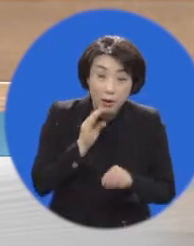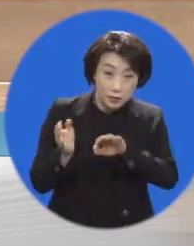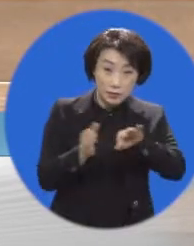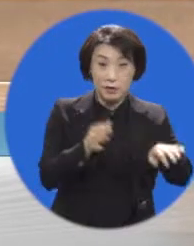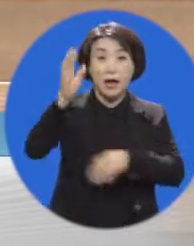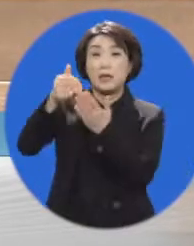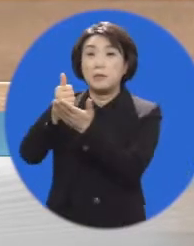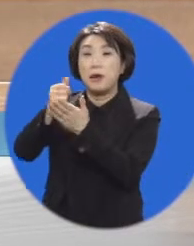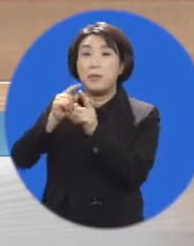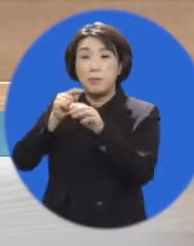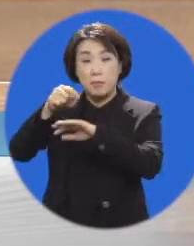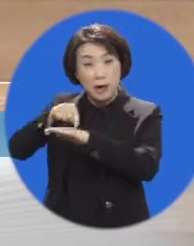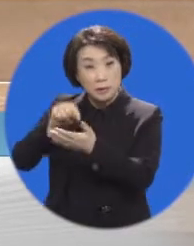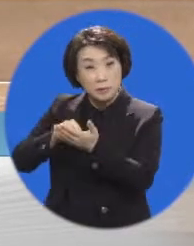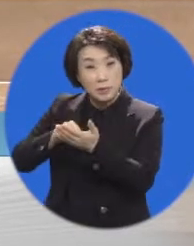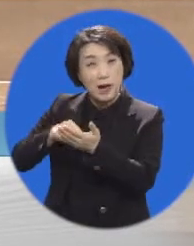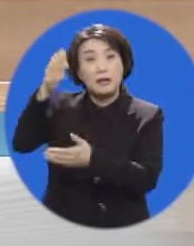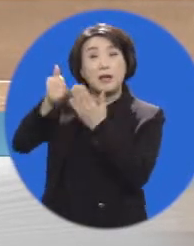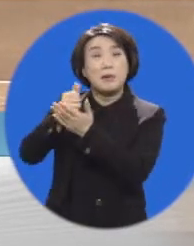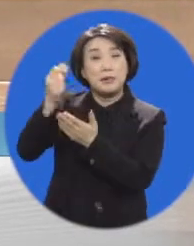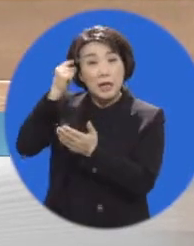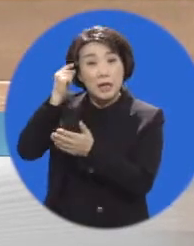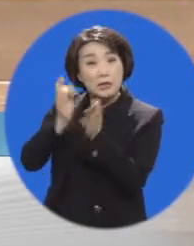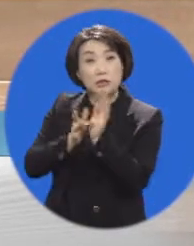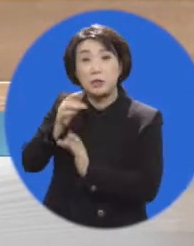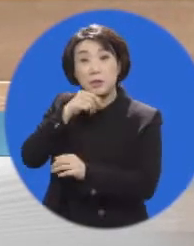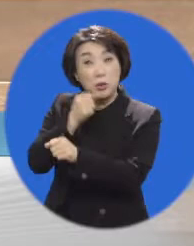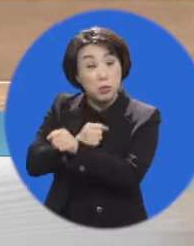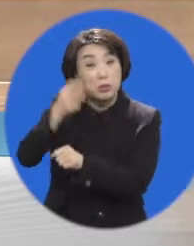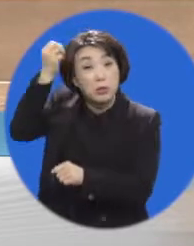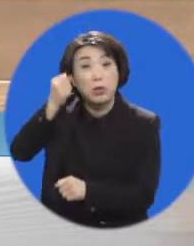하나님의 생각, 예수의 피의 공로를 기억하면